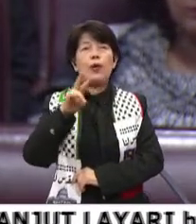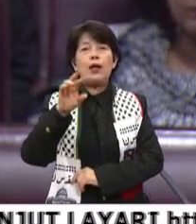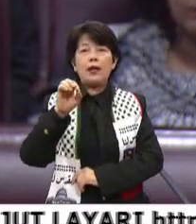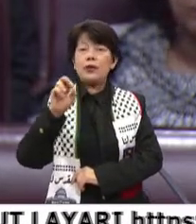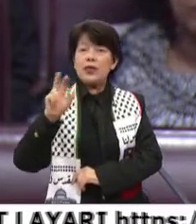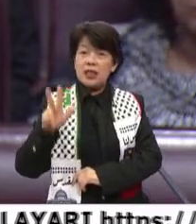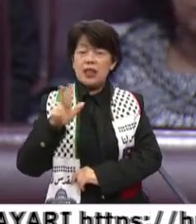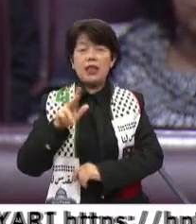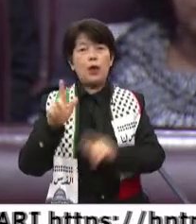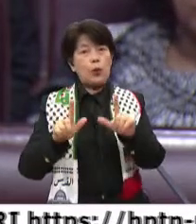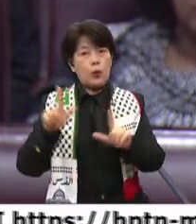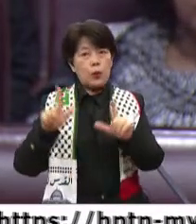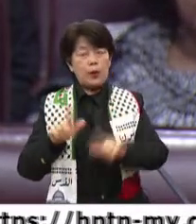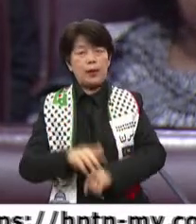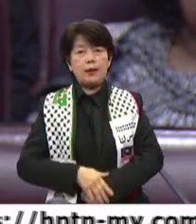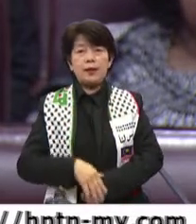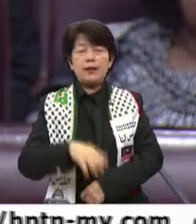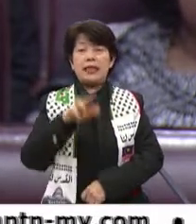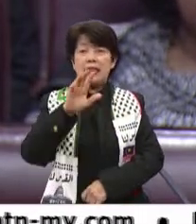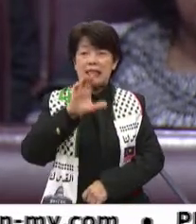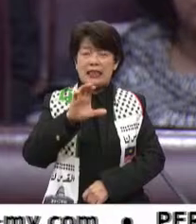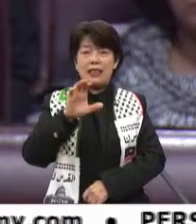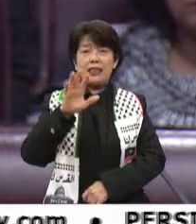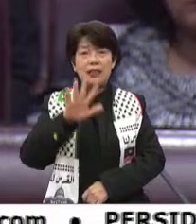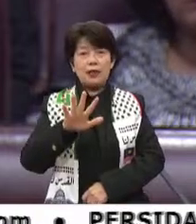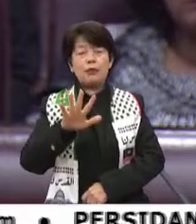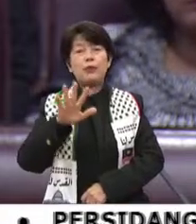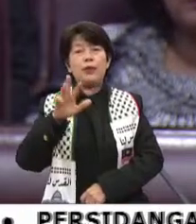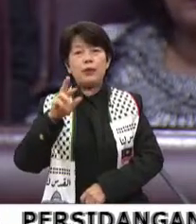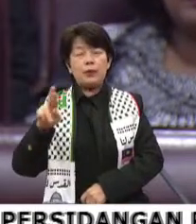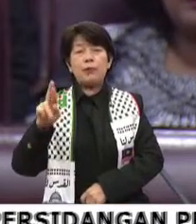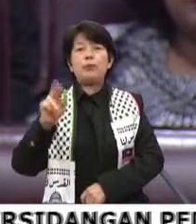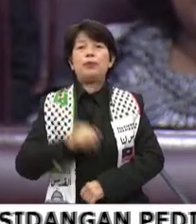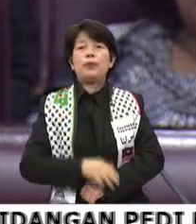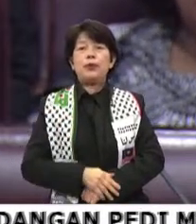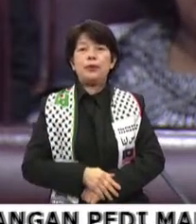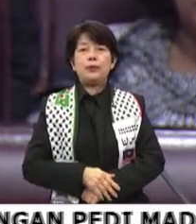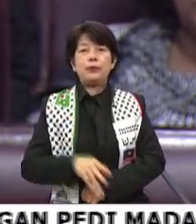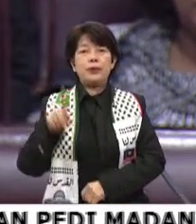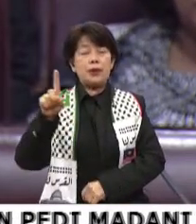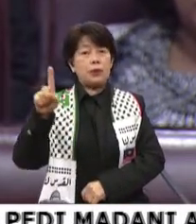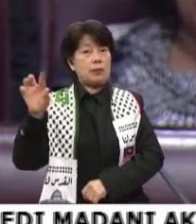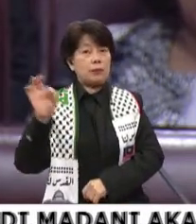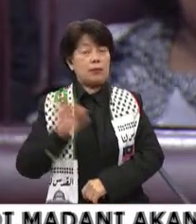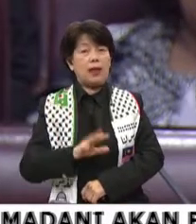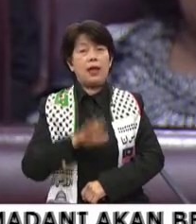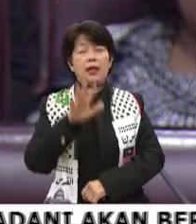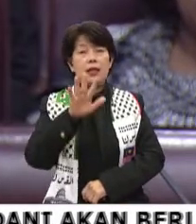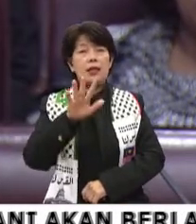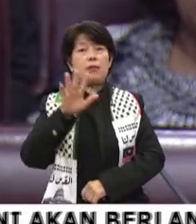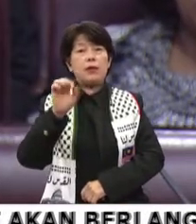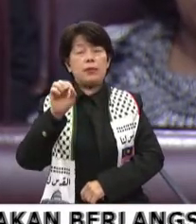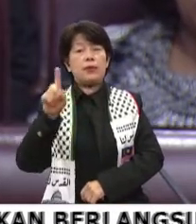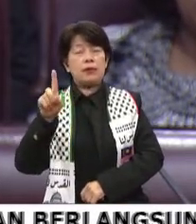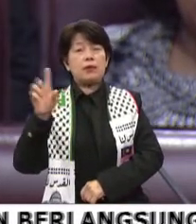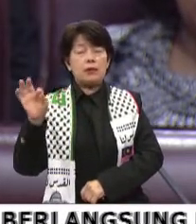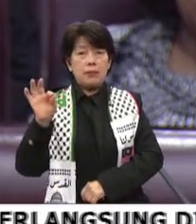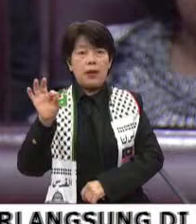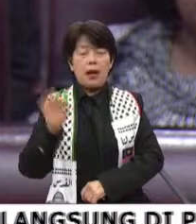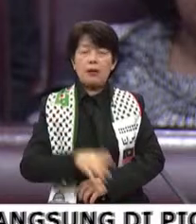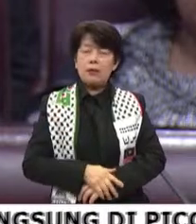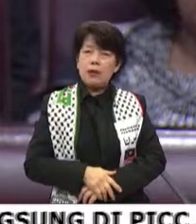ada703 dan Lor p92 di mana